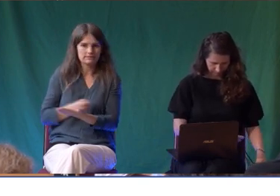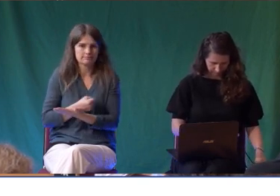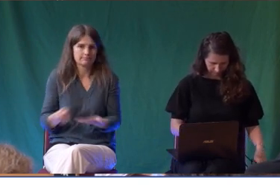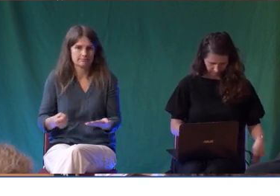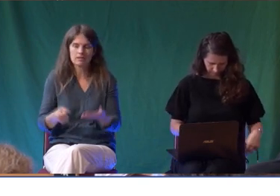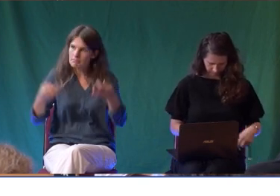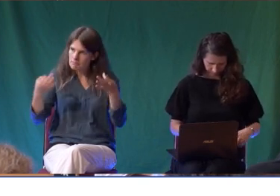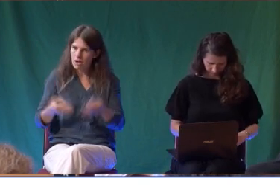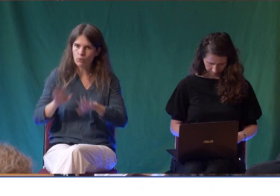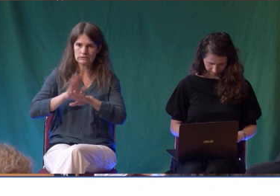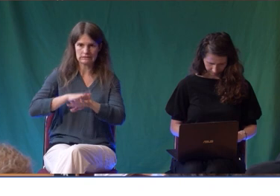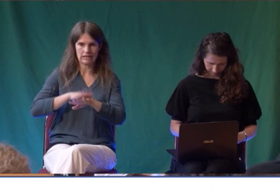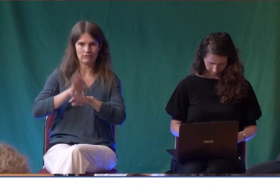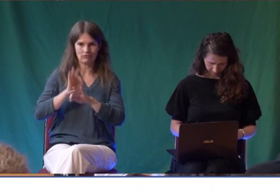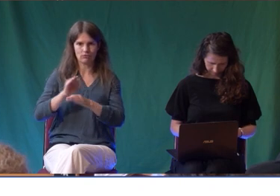eigentlich nicht